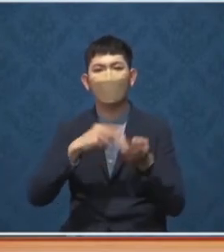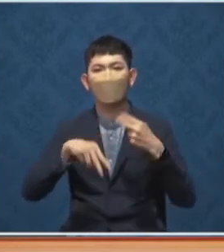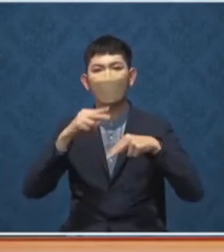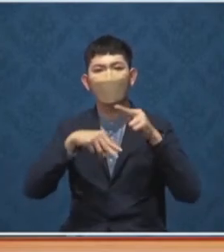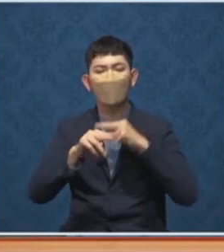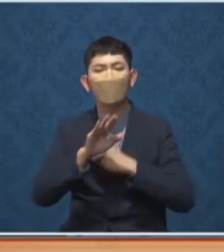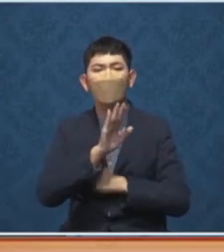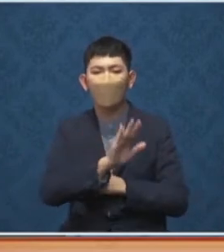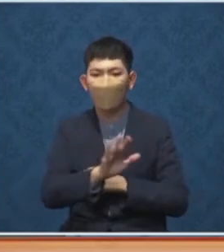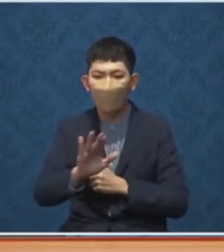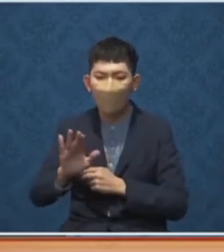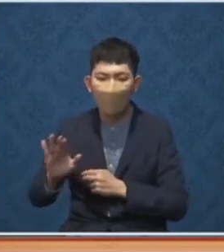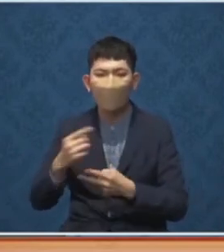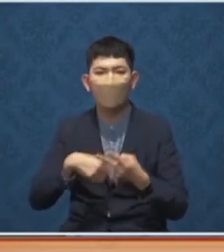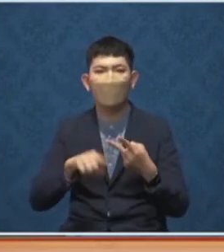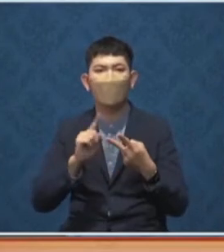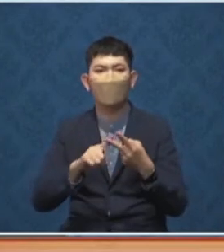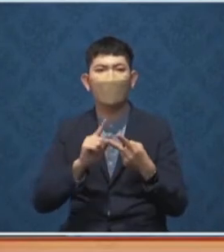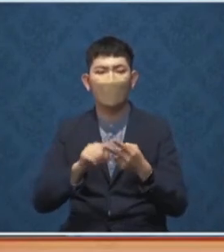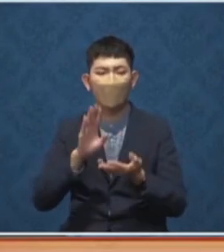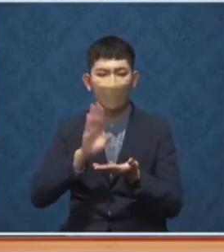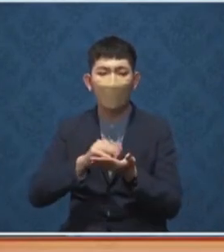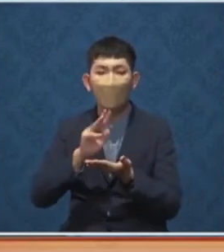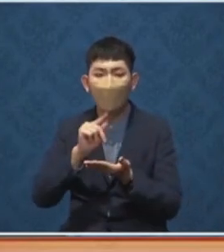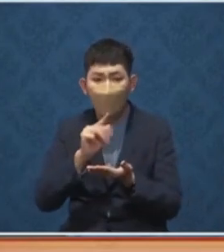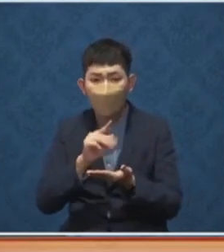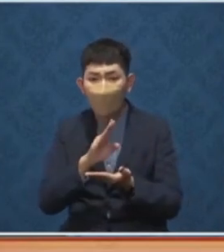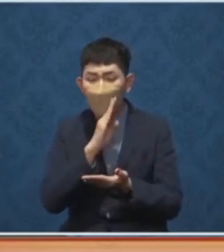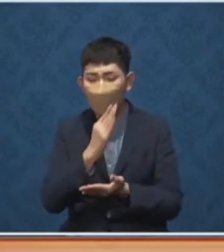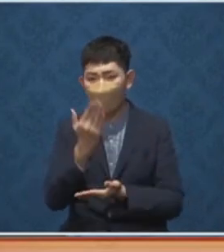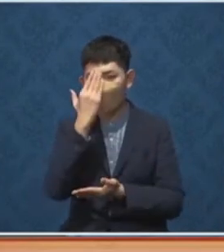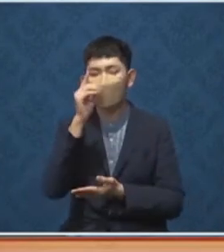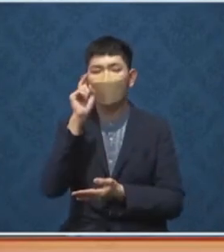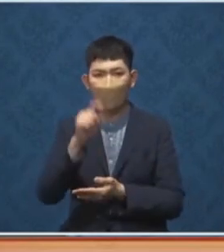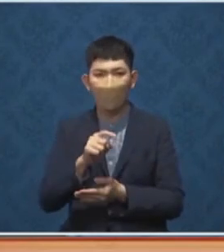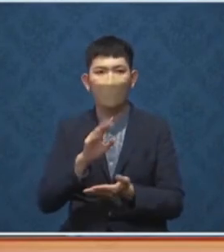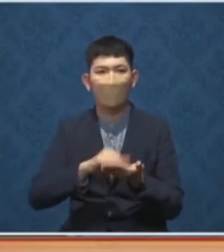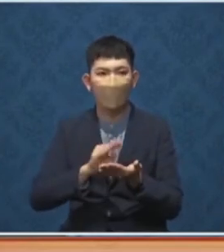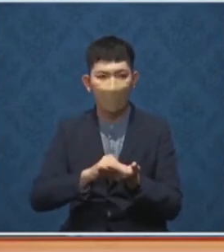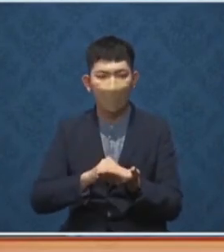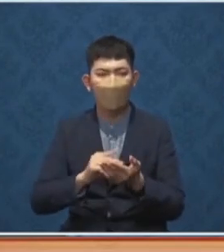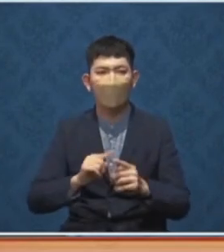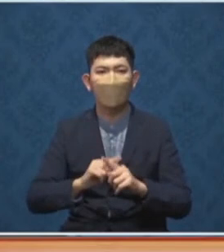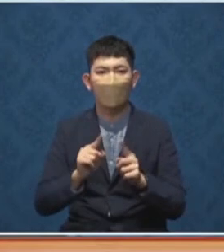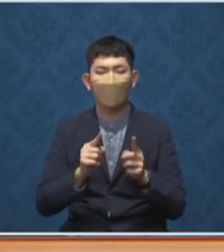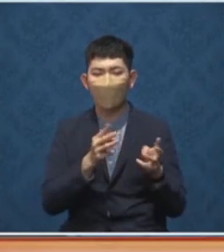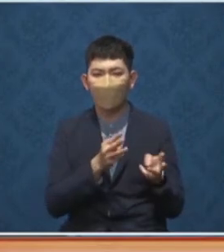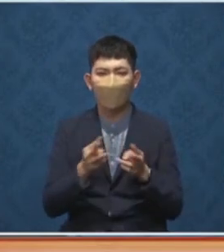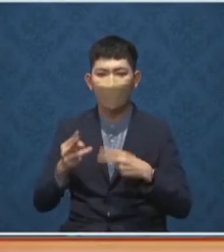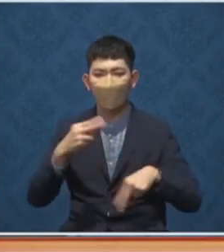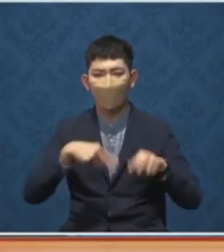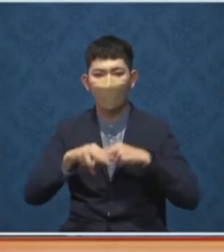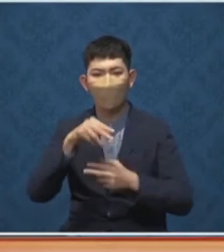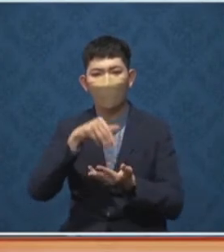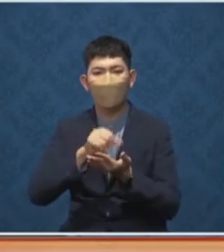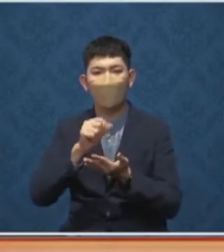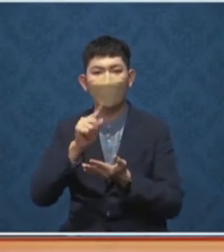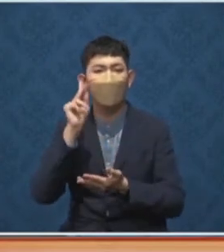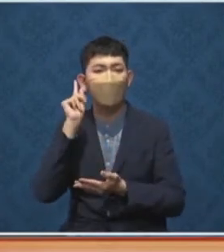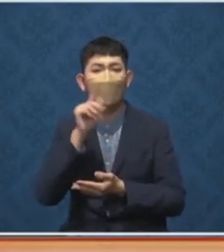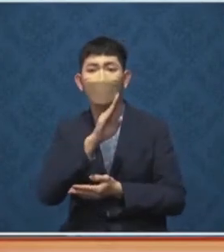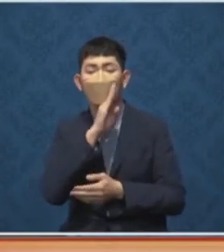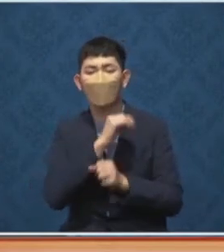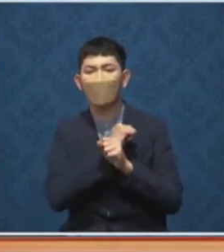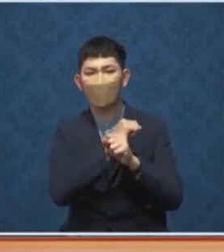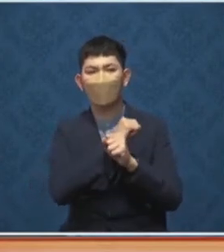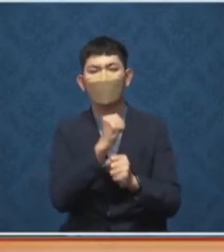องทุกฝ่ายการหาขอมลจากภาสนามหากมีความจำเป็ ผมขอสลทัไปครับแต่กระบนการตรวจสอบของสุต่อต้านข่าวปลอมครักระ